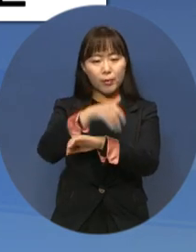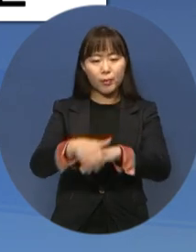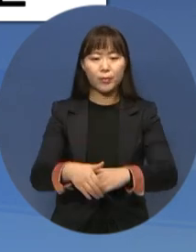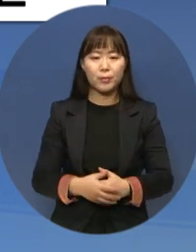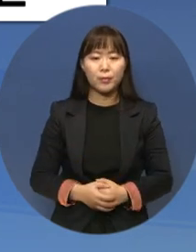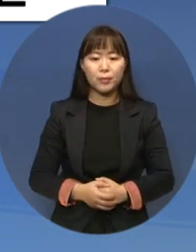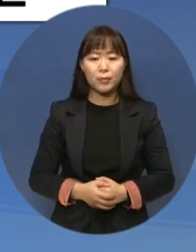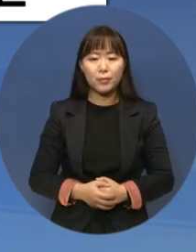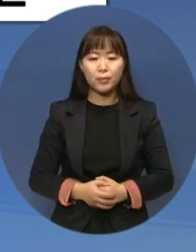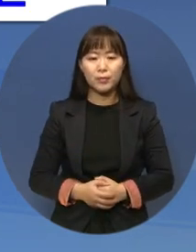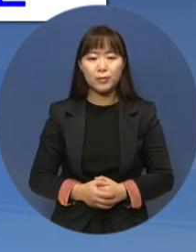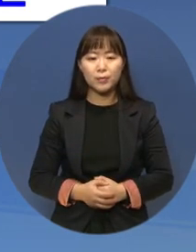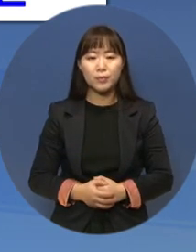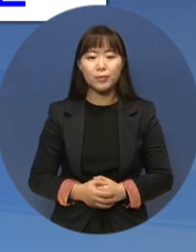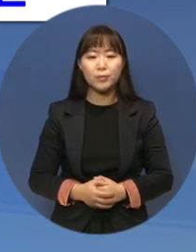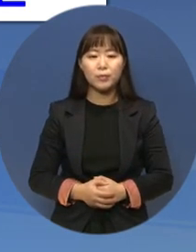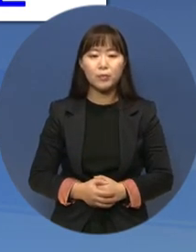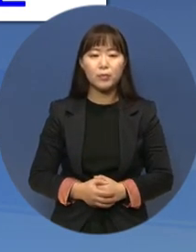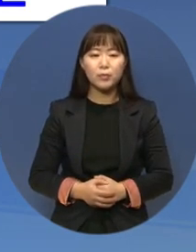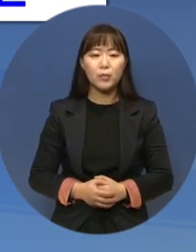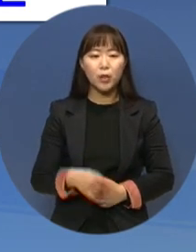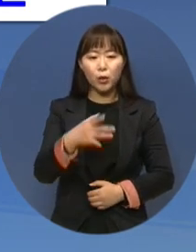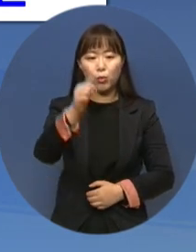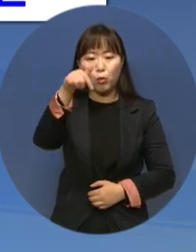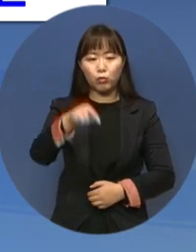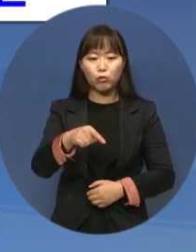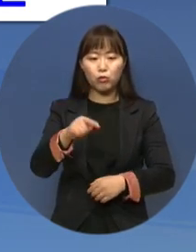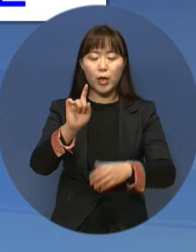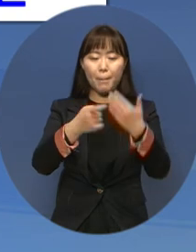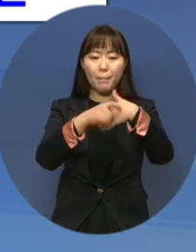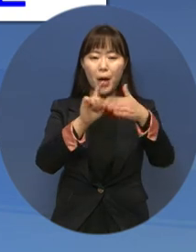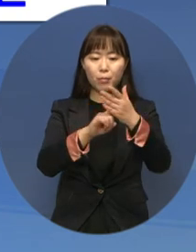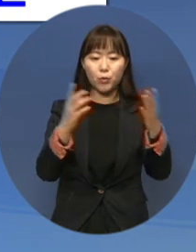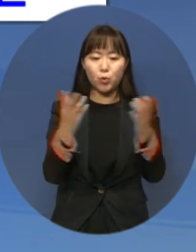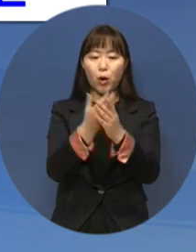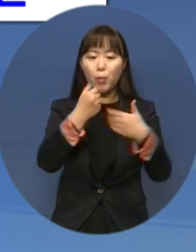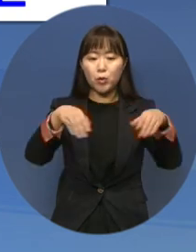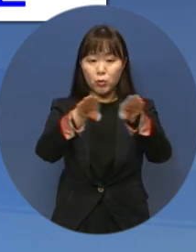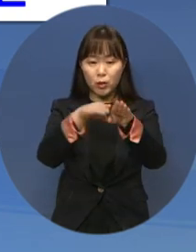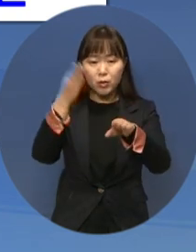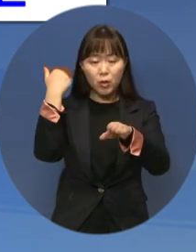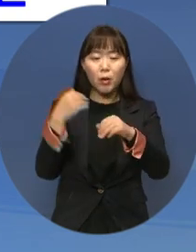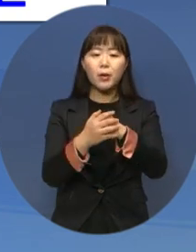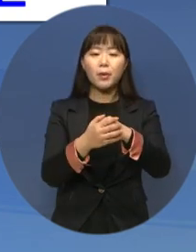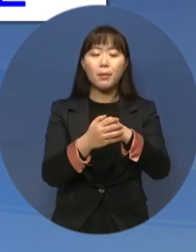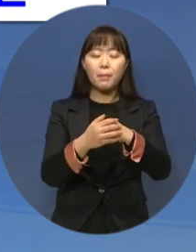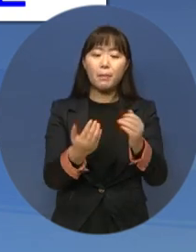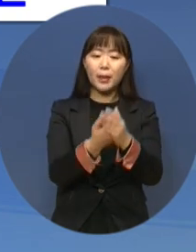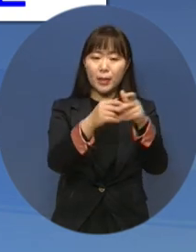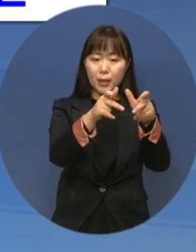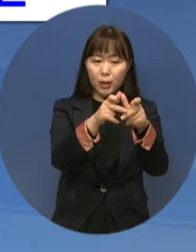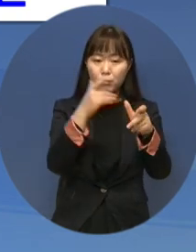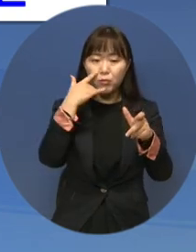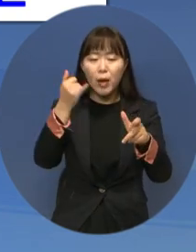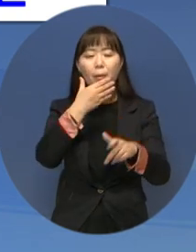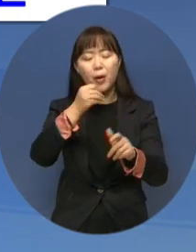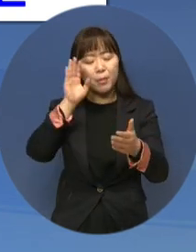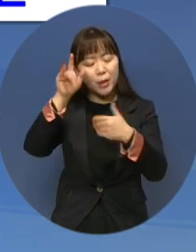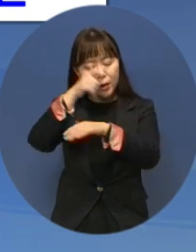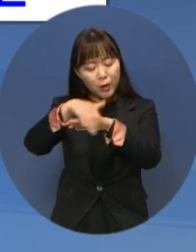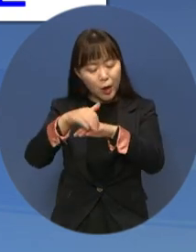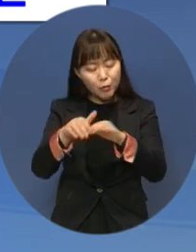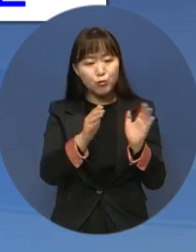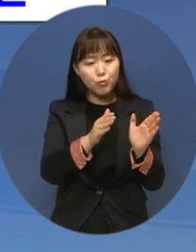예정입니다. 동구 한마음 종합복지관은 지난 2일 발달장애인과 부모의 행복한 미래